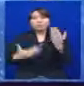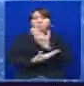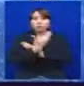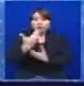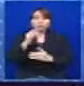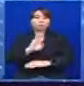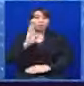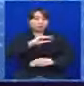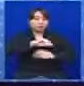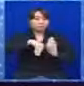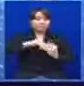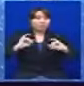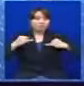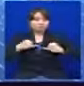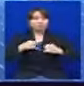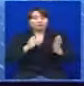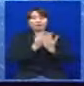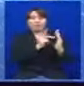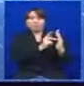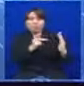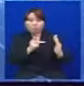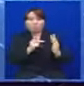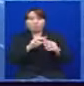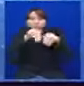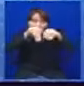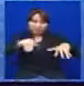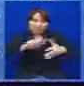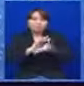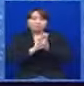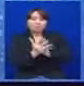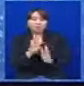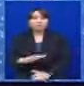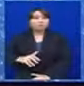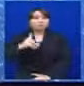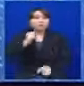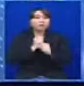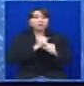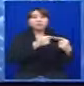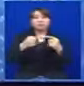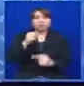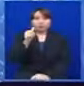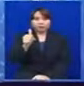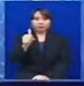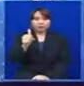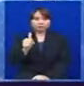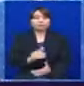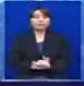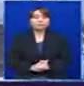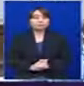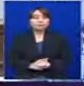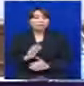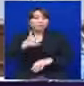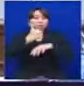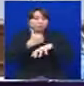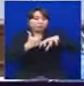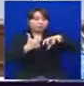ป็นโอกาสของผู้ประกอบการในการปรับโครงสร้างหนี้แล้วก็ฟื้นฟูกิจการให้สามารถดำเนินธุรกิจต่อไปได้นางสาลินีวังต